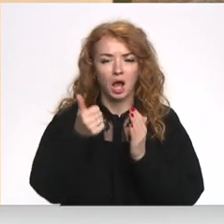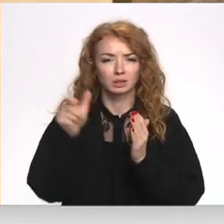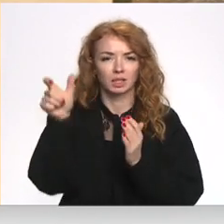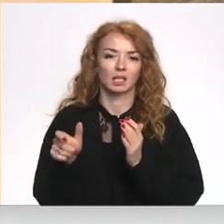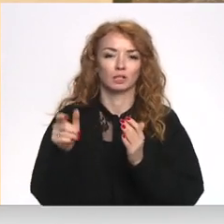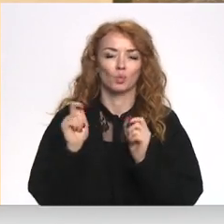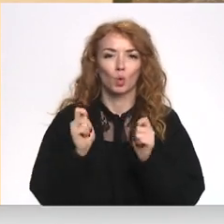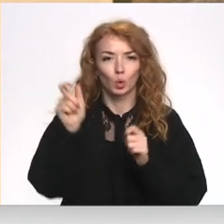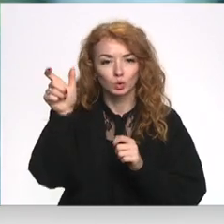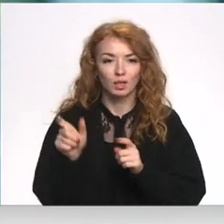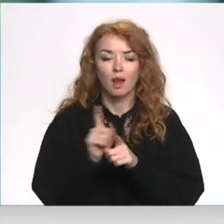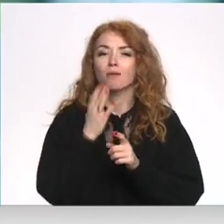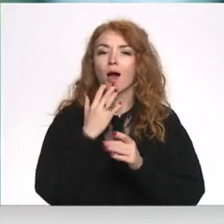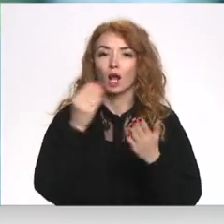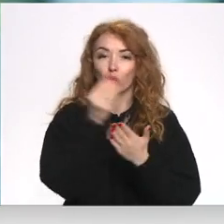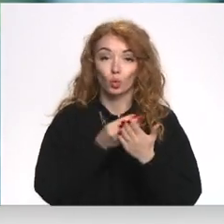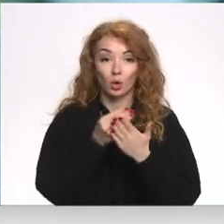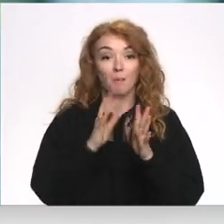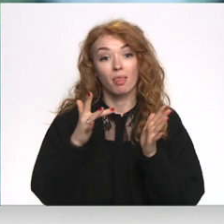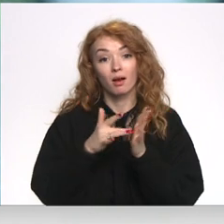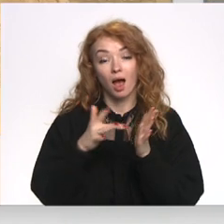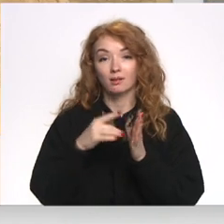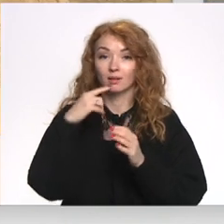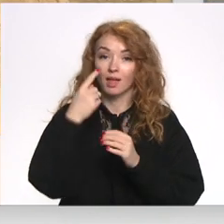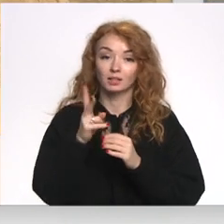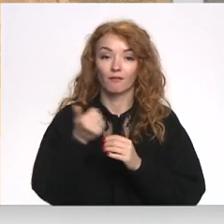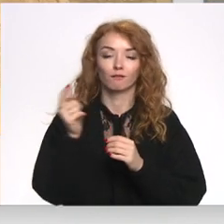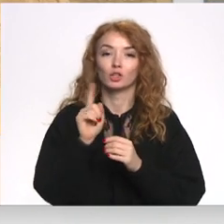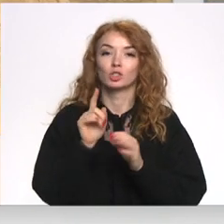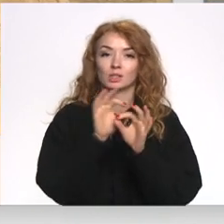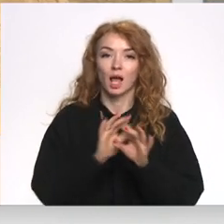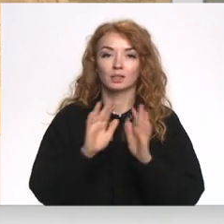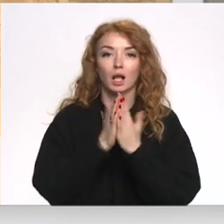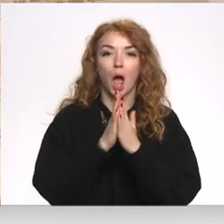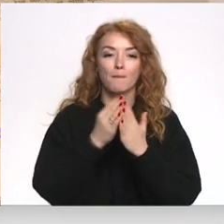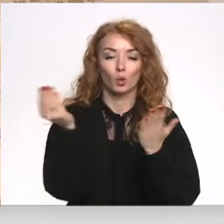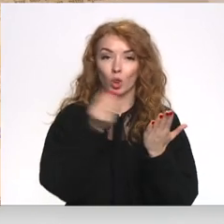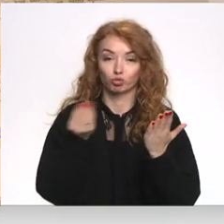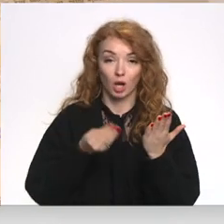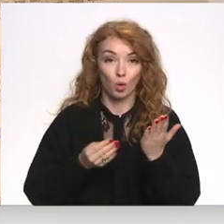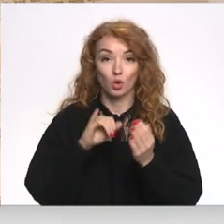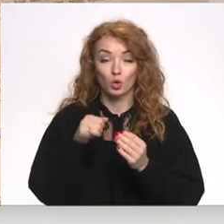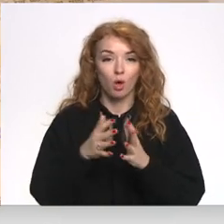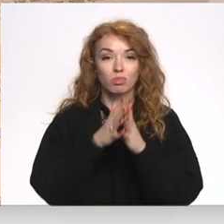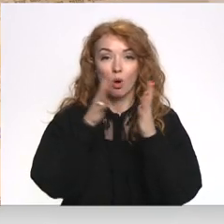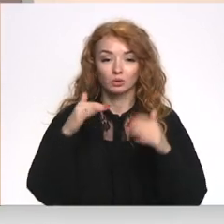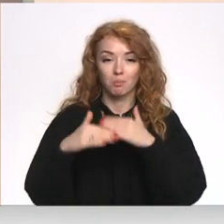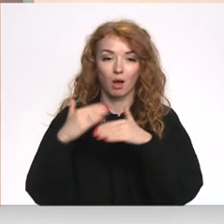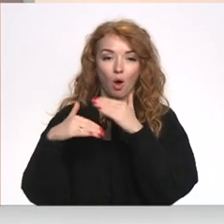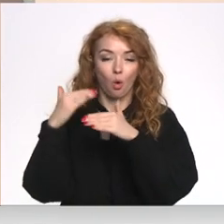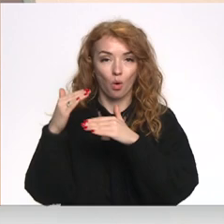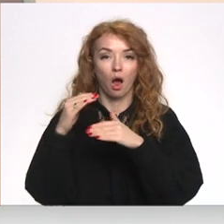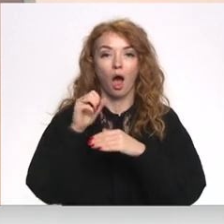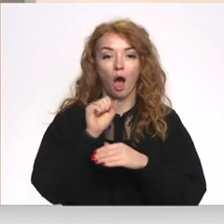trāpīgu karikatūru autors, bet vēl kāds viņu sauks par izteiksmīgu grāmatu ilustratoru, jo neviena vien paaudze Andreja